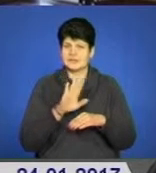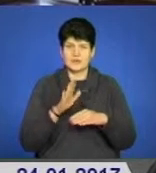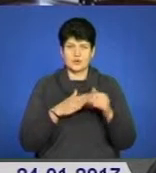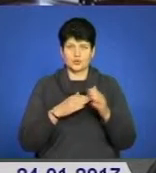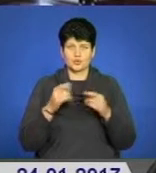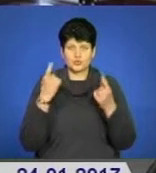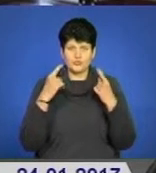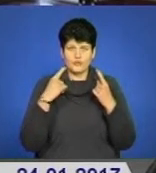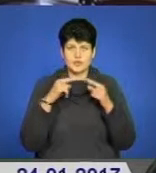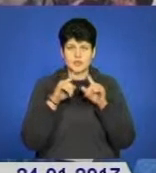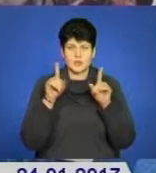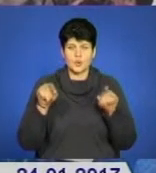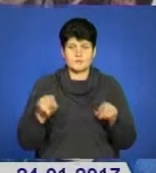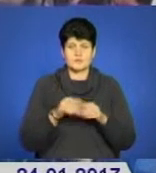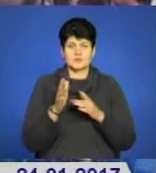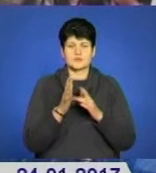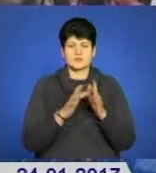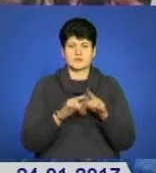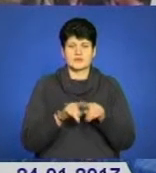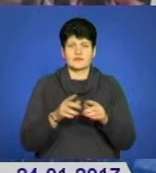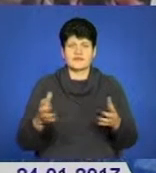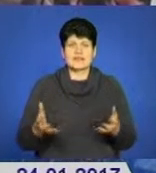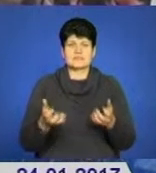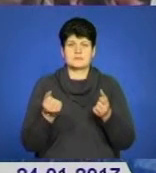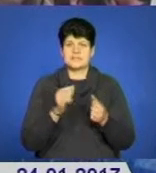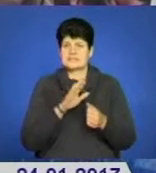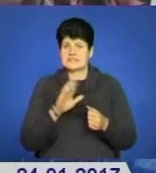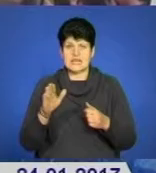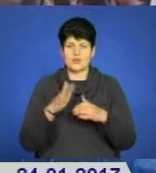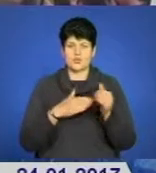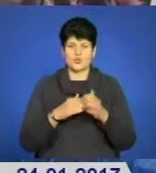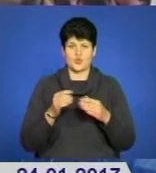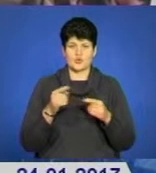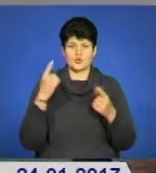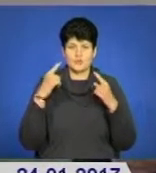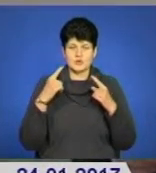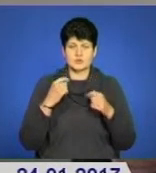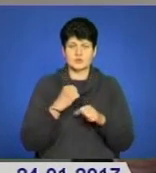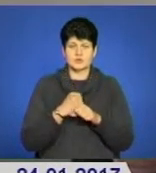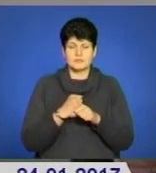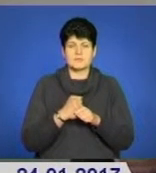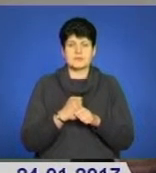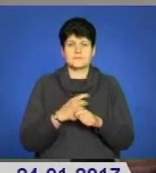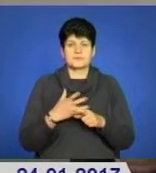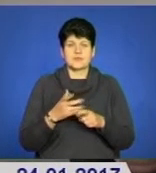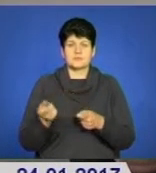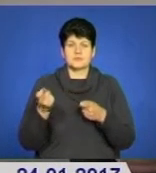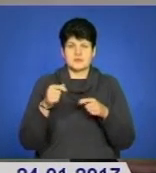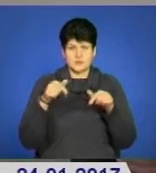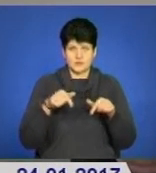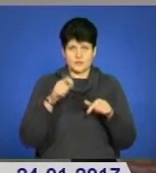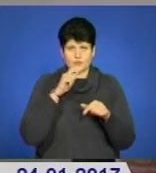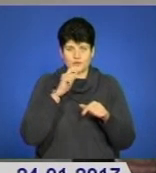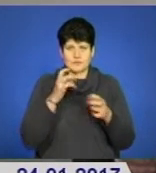Господа нашого Ісуса Христа» також відома як «Спас нерукотворний», «Святий лик», «Зображення з Едеси». Аби святиню доправити в Україну,